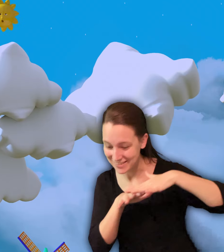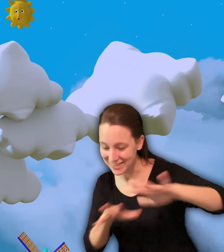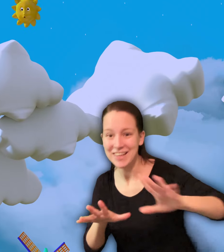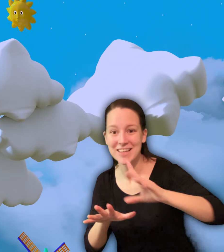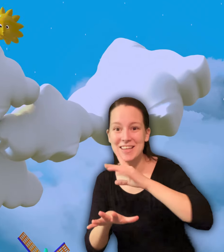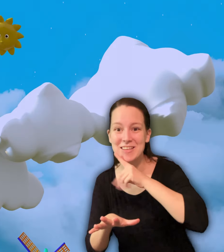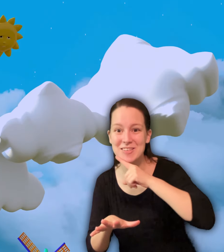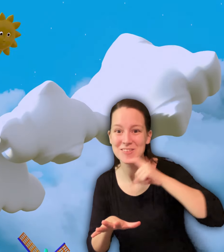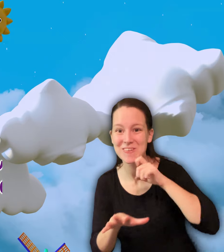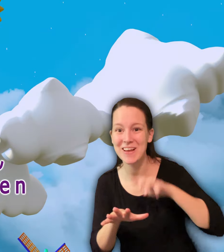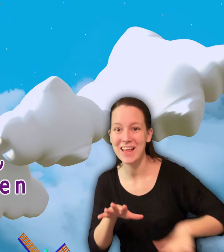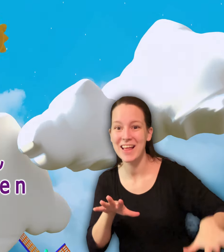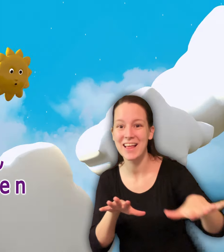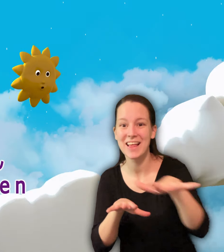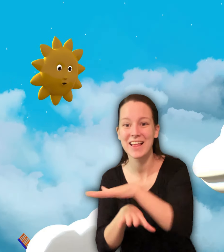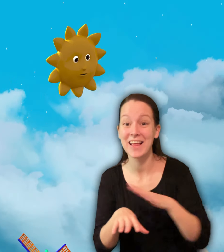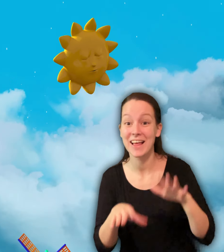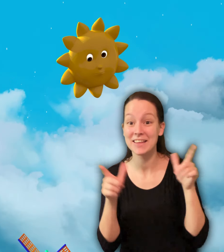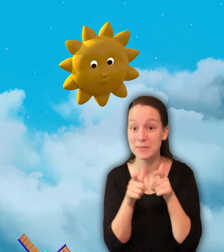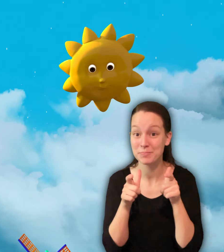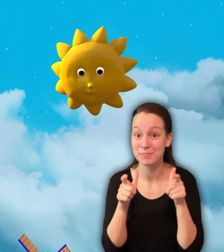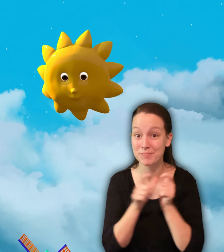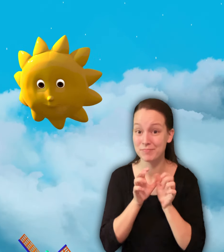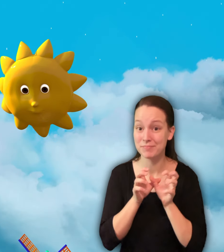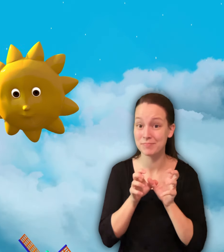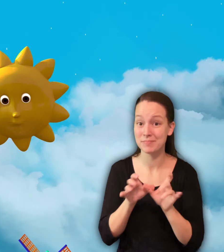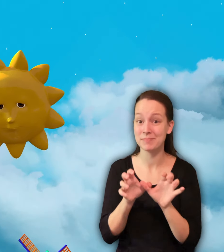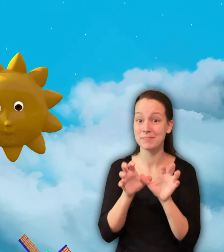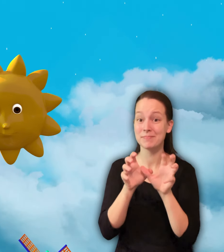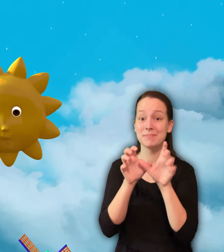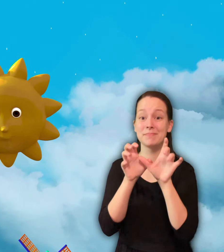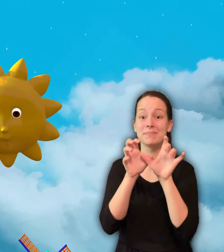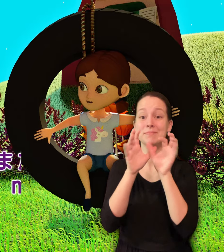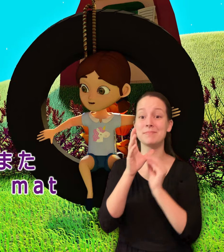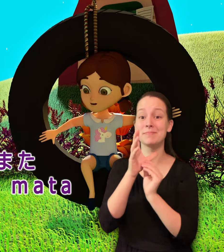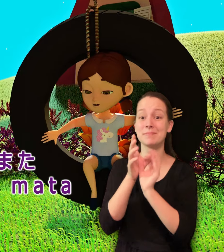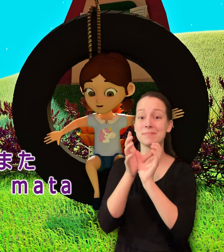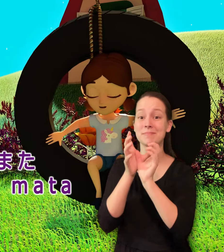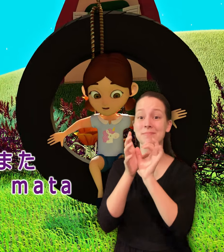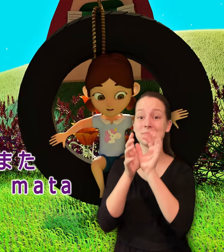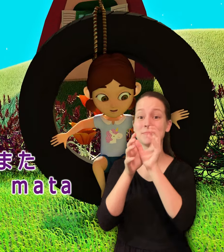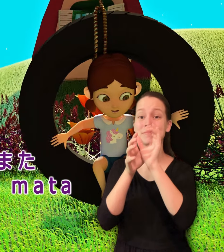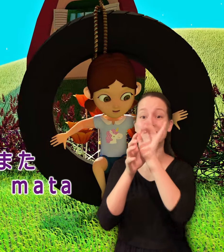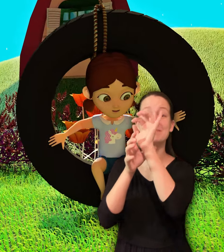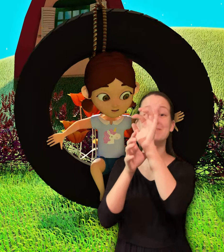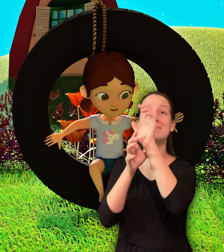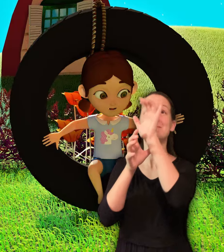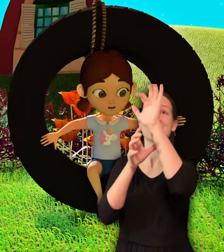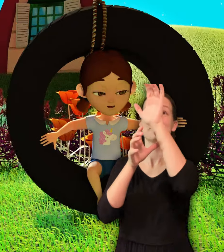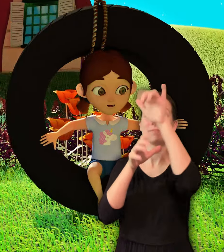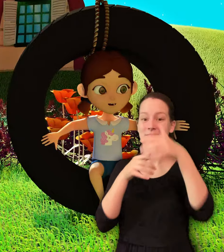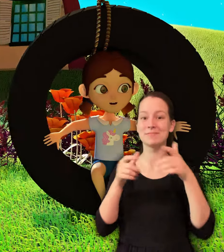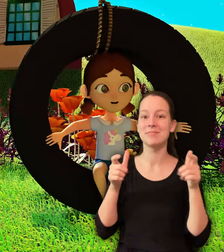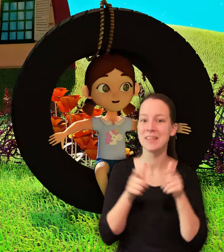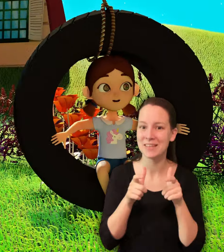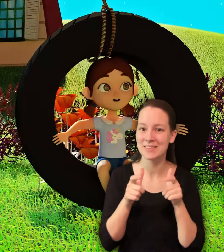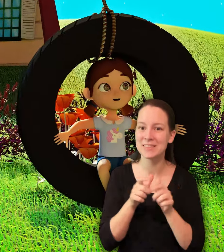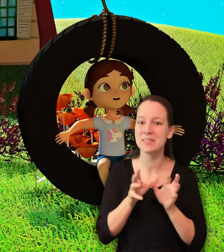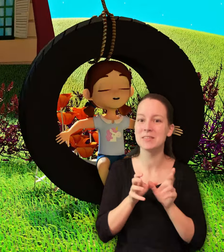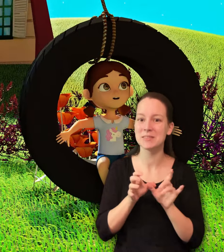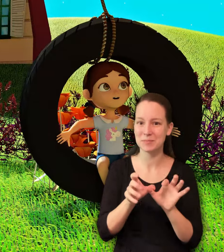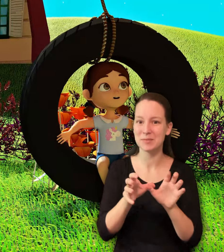た様て雨かきちびちゃんはまた登ってい